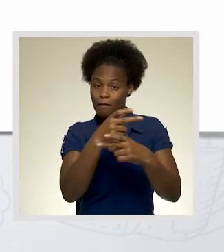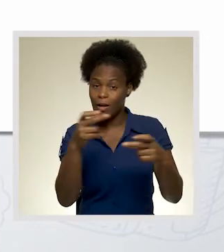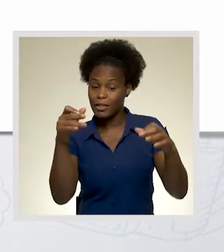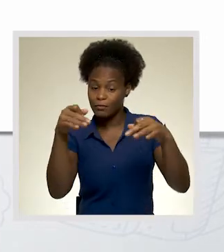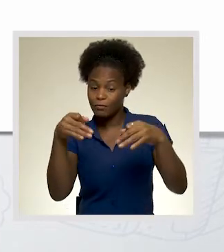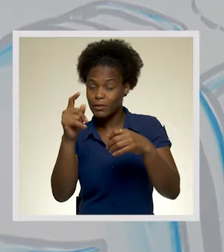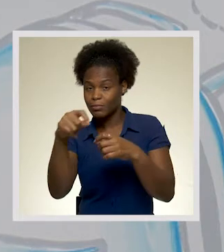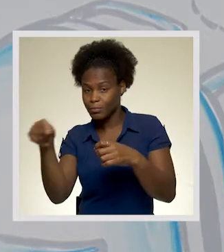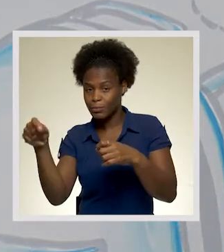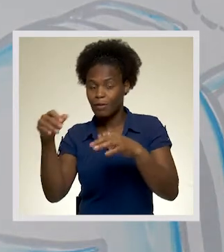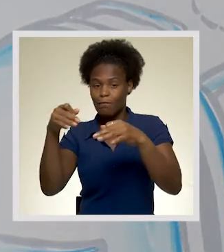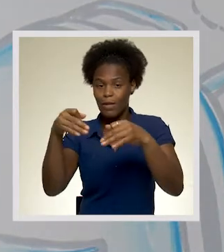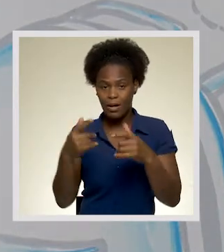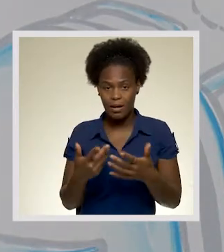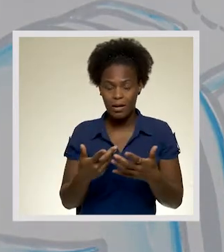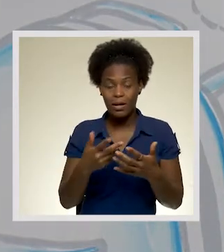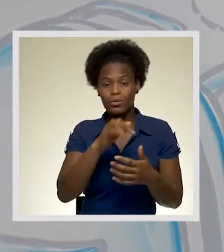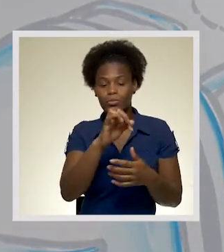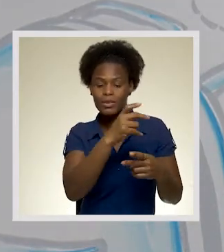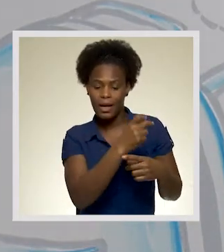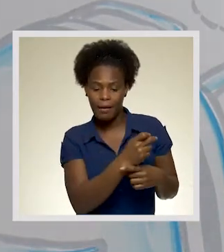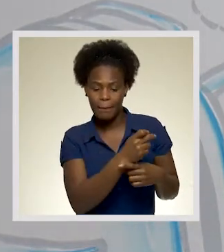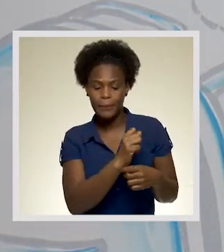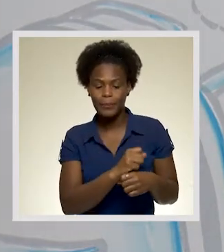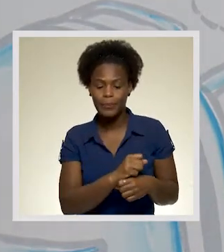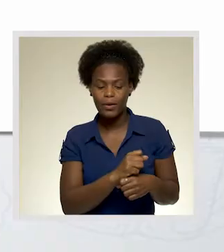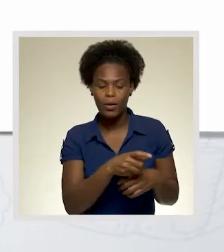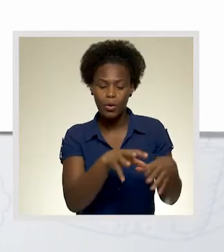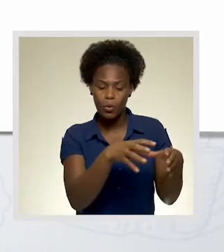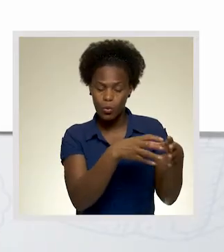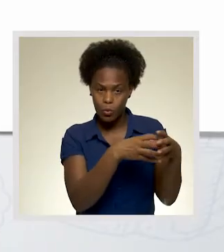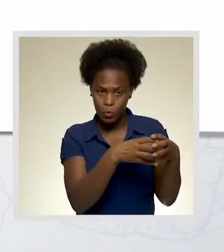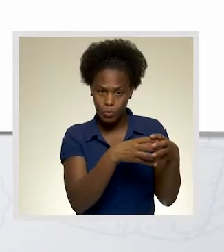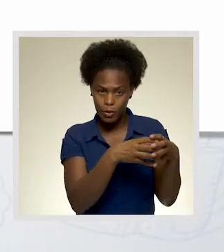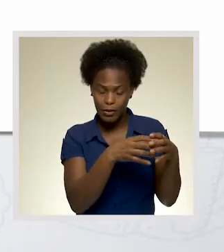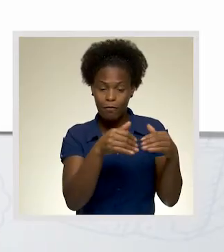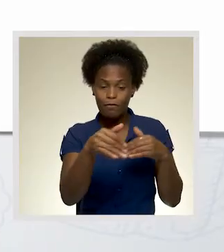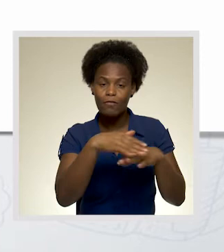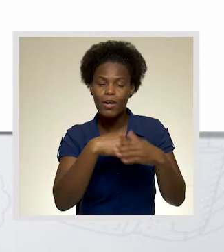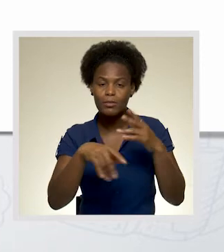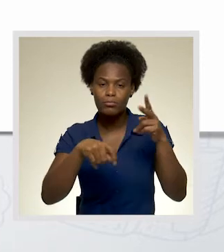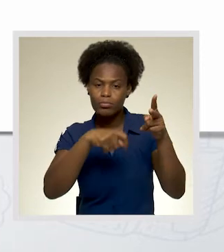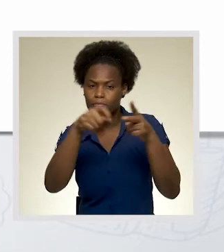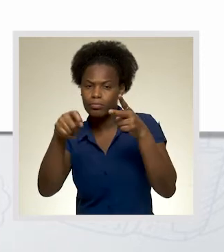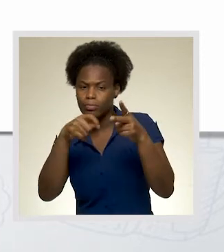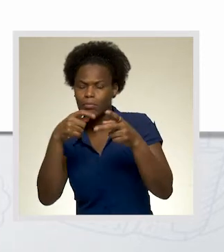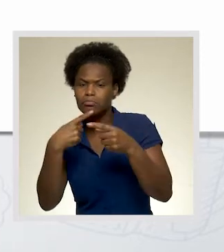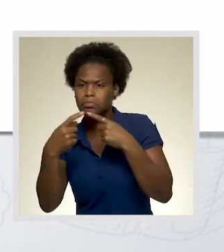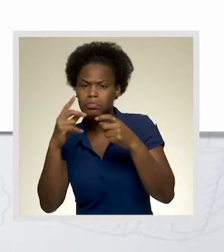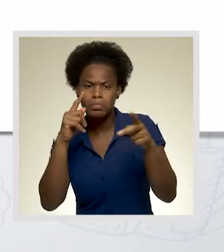les phrases suivantes. Vous avez A. L'équipe est allée faire